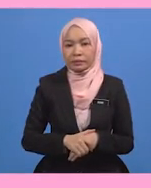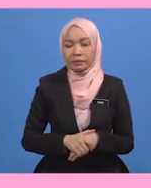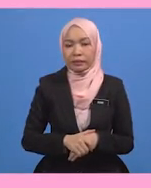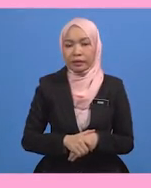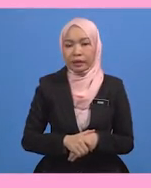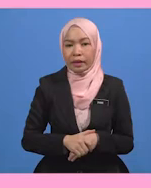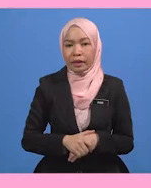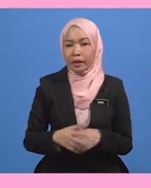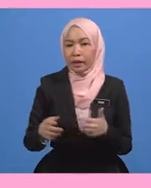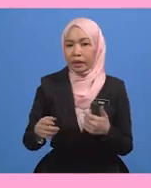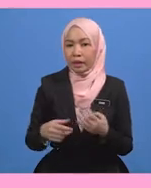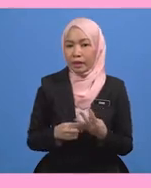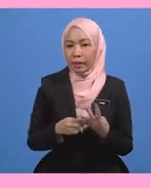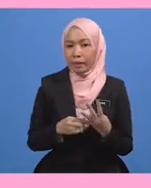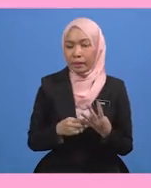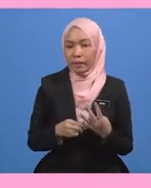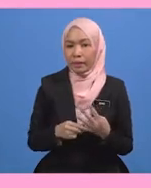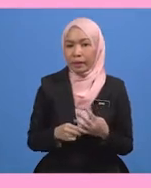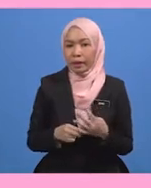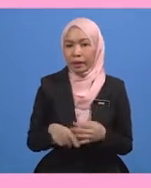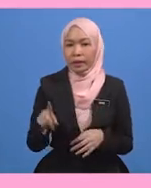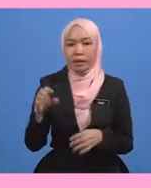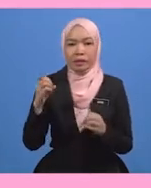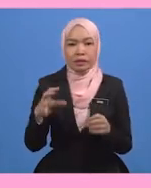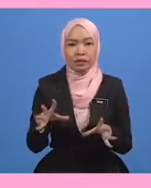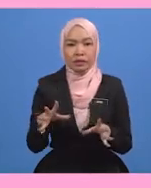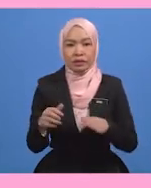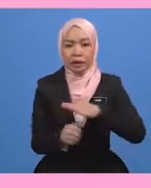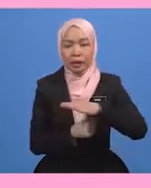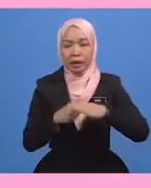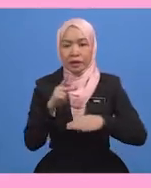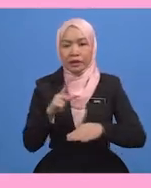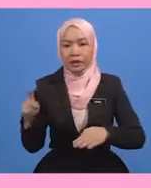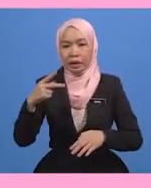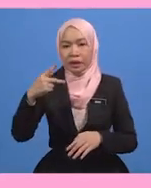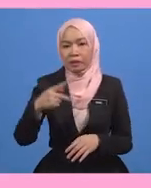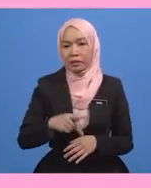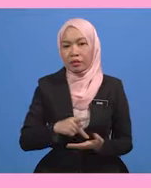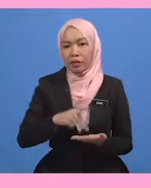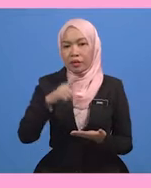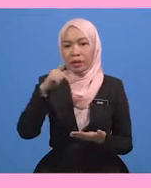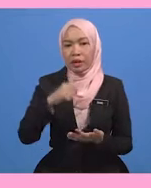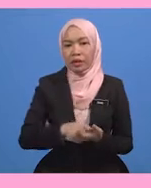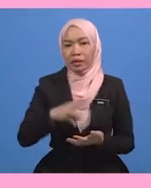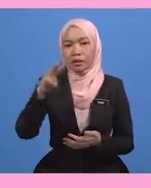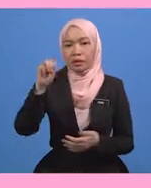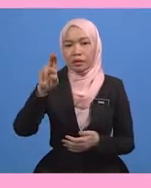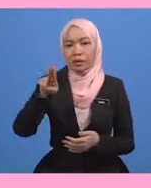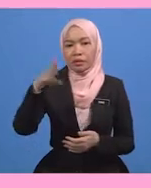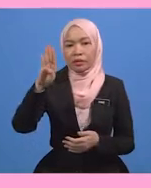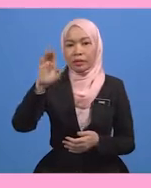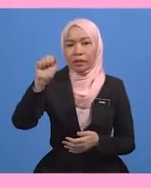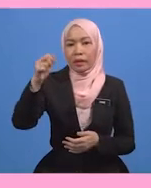Keempat, Hamka juga telah mengasaskan Kolej Al-Mubalighin. Kelima, dakwah